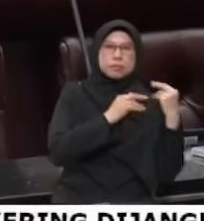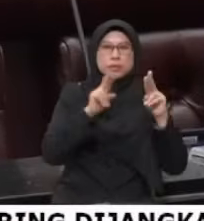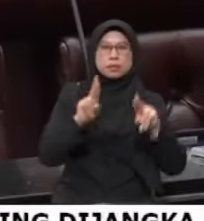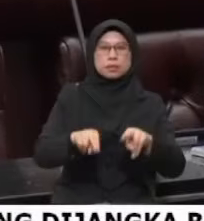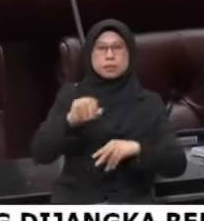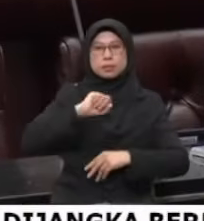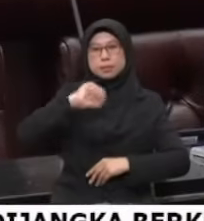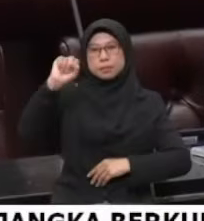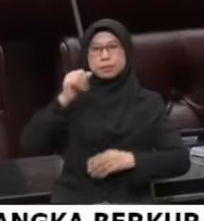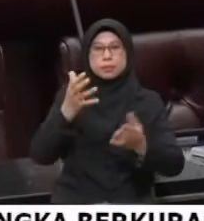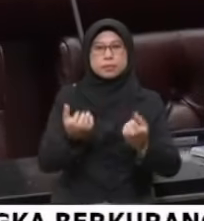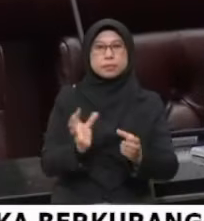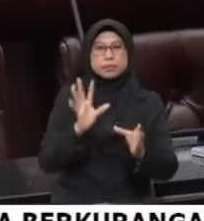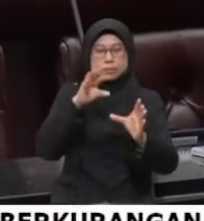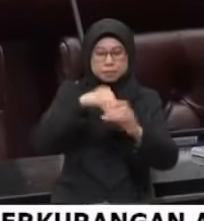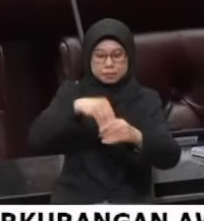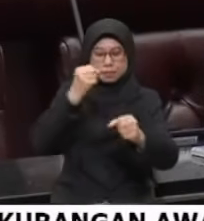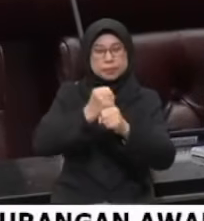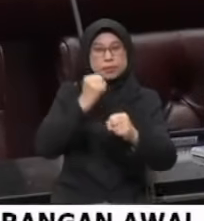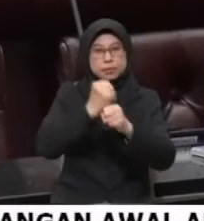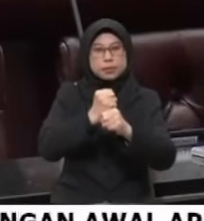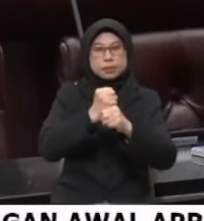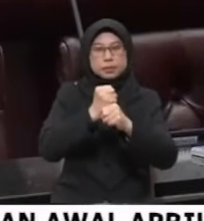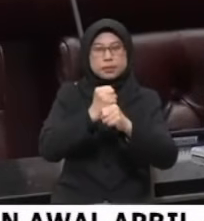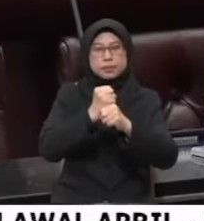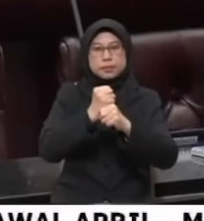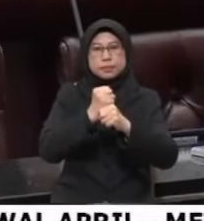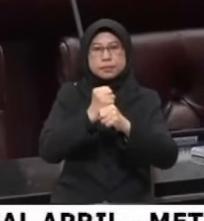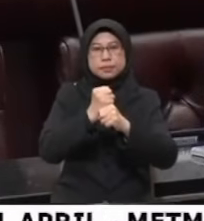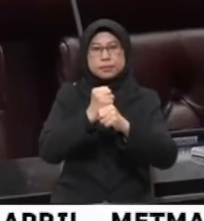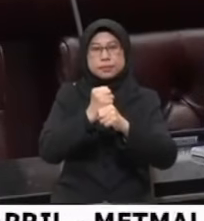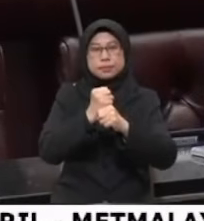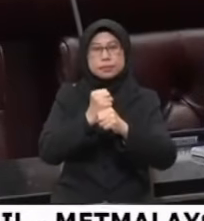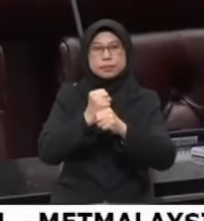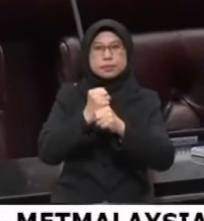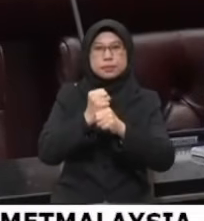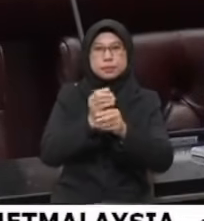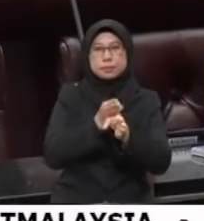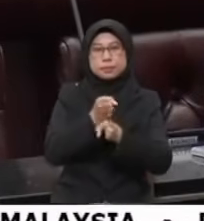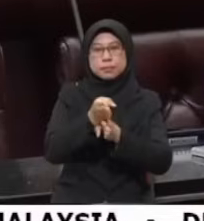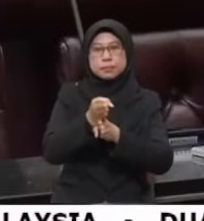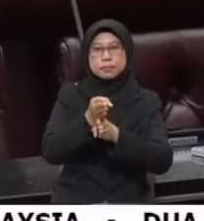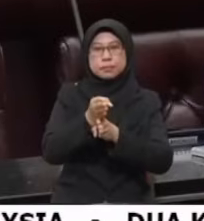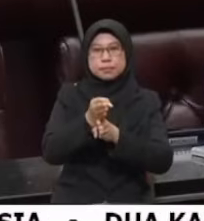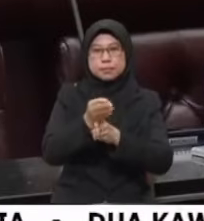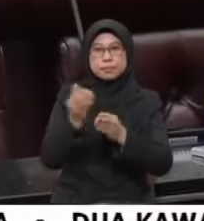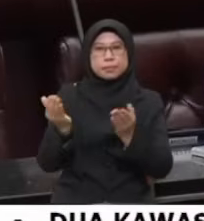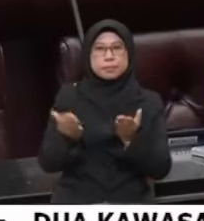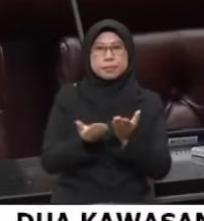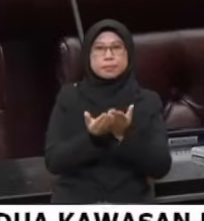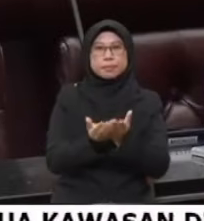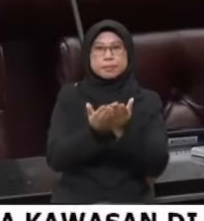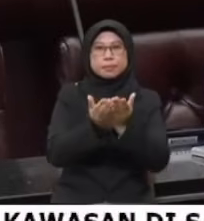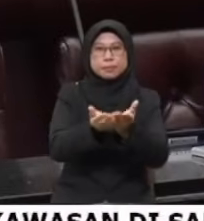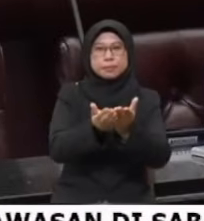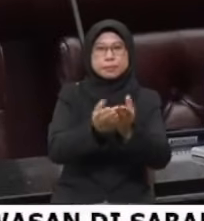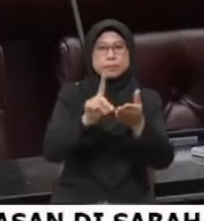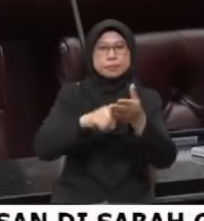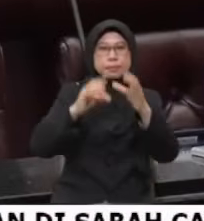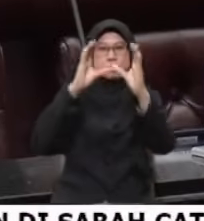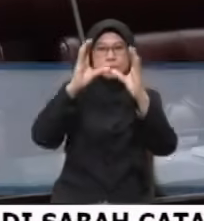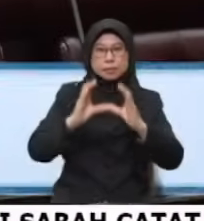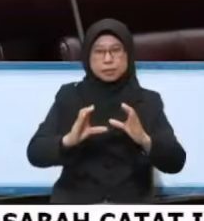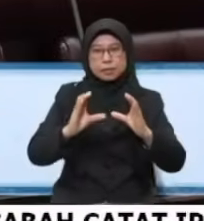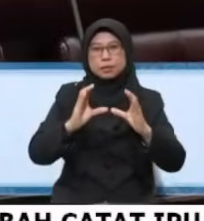Sabah yang ingin menceburi pekerjaan dalam industri perkapalan ini Apakah tindakan strategik